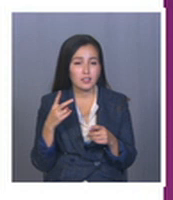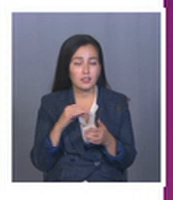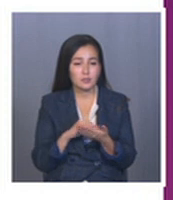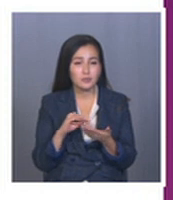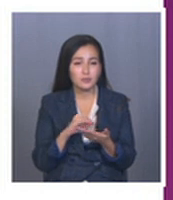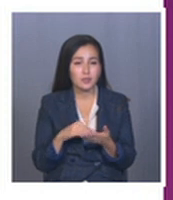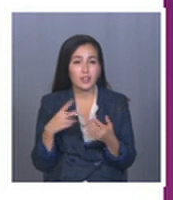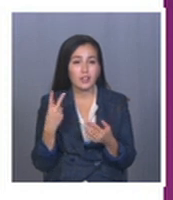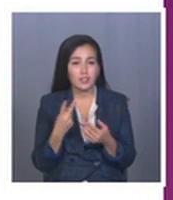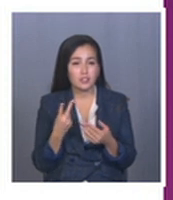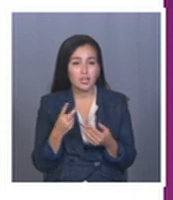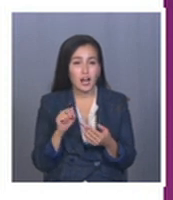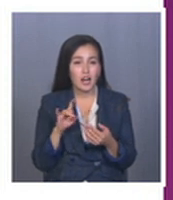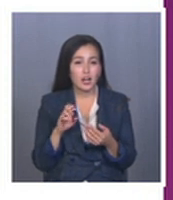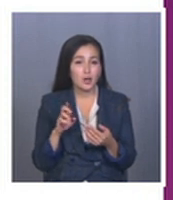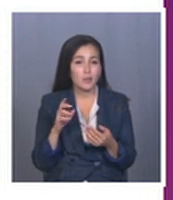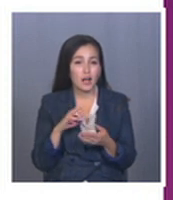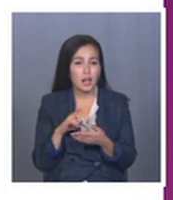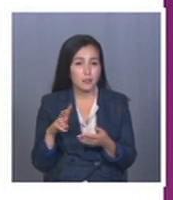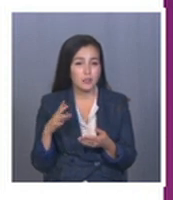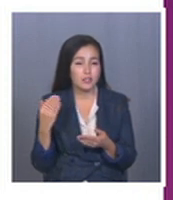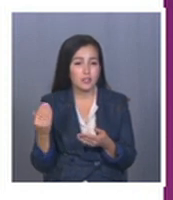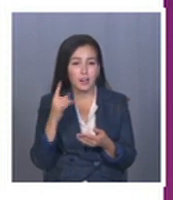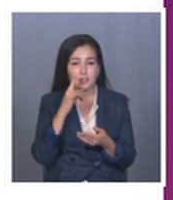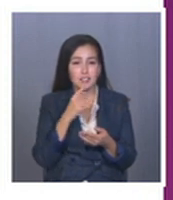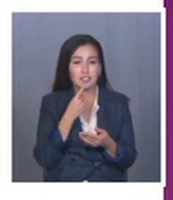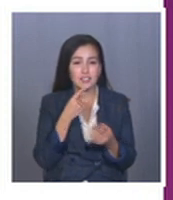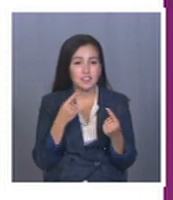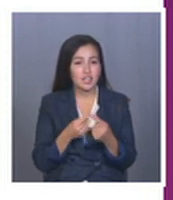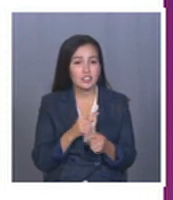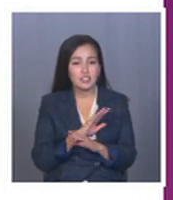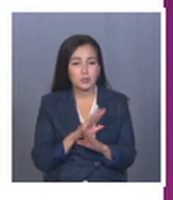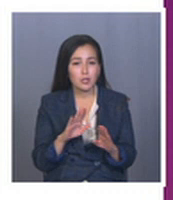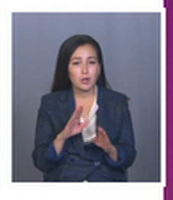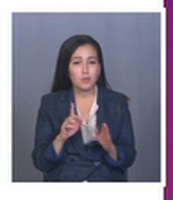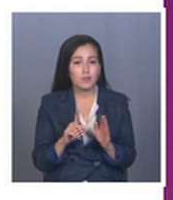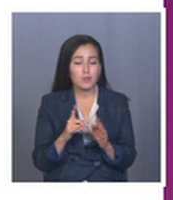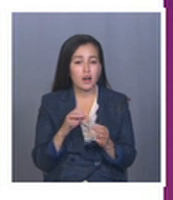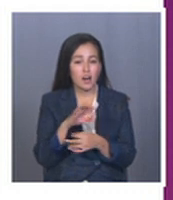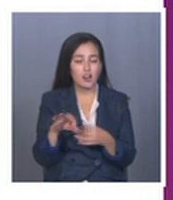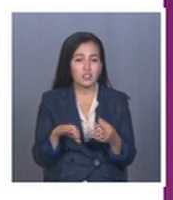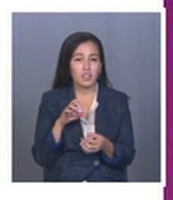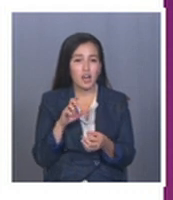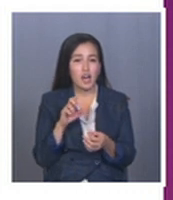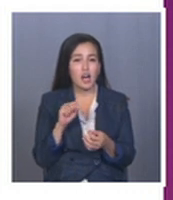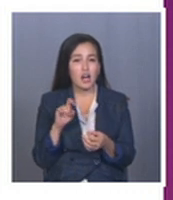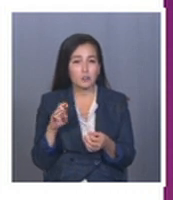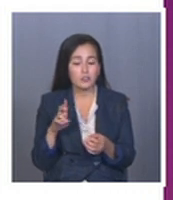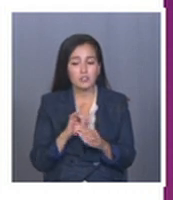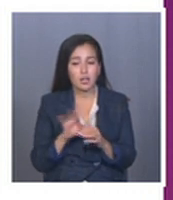Екіншіден, араб әліпбиіндегі қазақ тіліне сәйкес келмейтін басы артық әріптерді қолданыстан